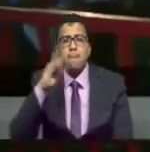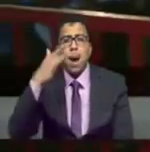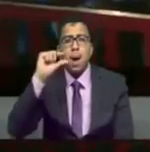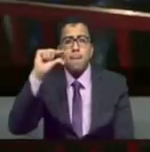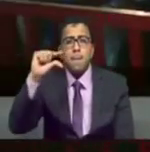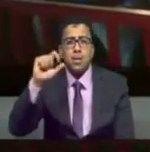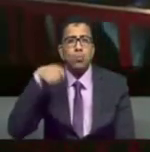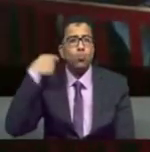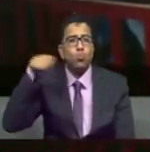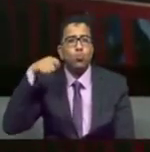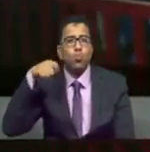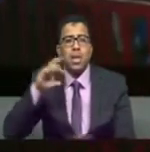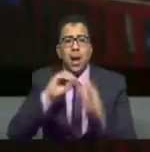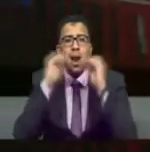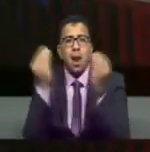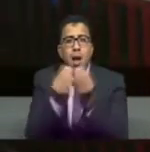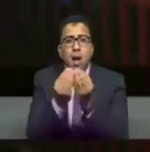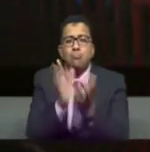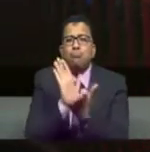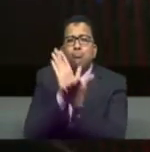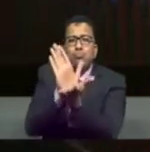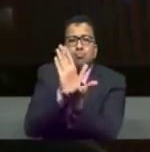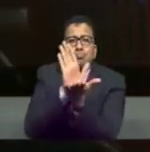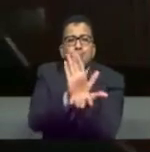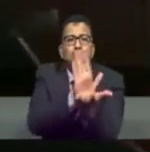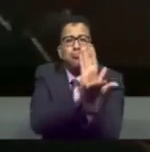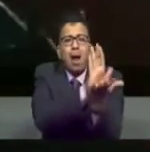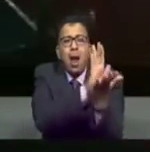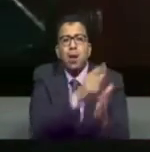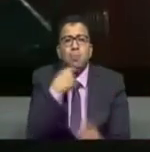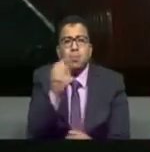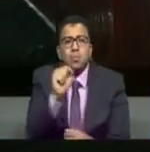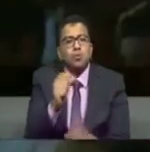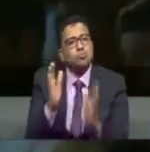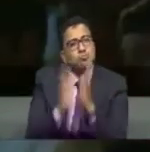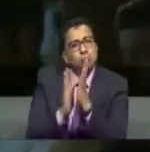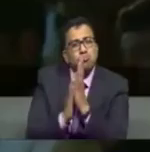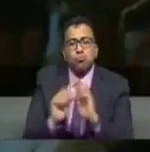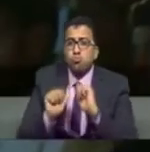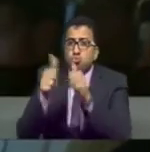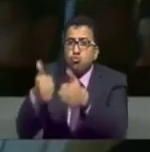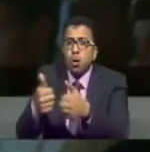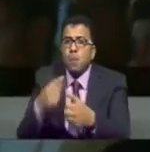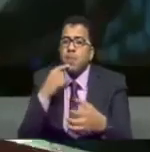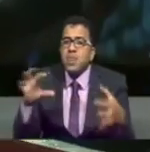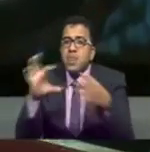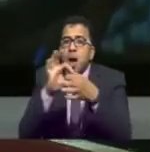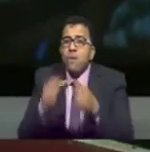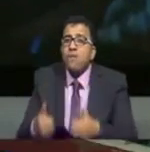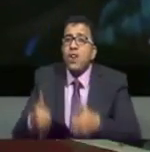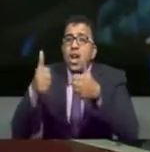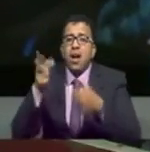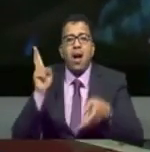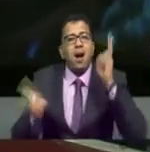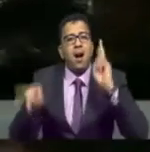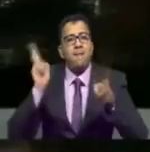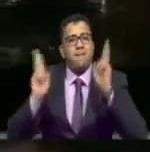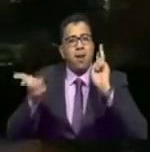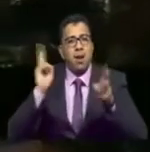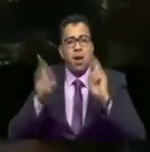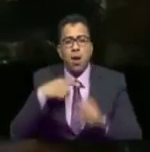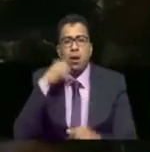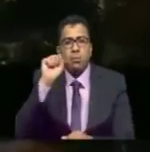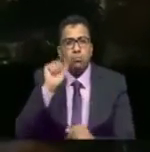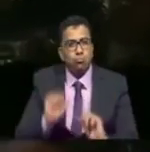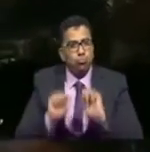القاسمي مدير الهيئة، وتم تكريم كافة الجهات المتعاونة تقديرا لمشاركتها وتعاونها في إنجاح هذا الاحتفال.